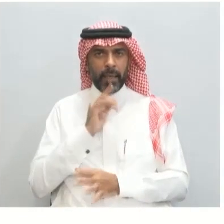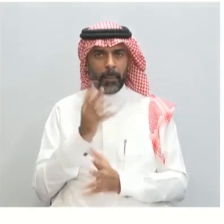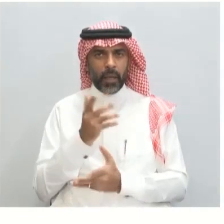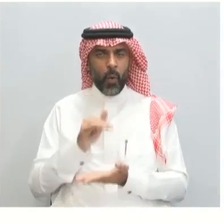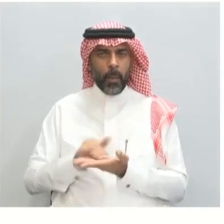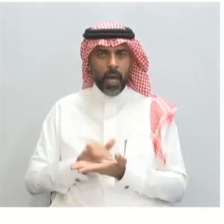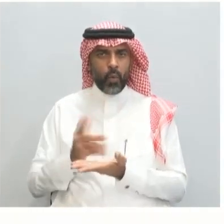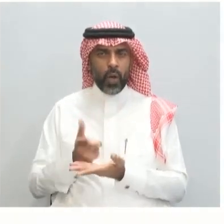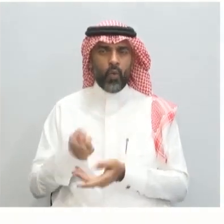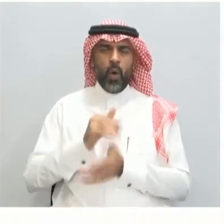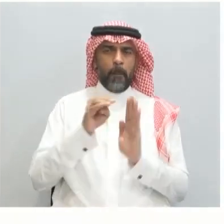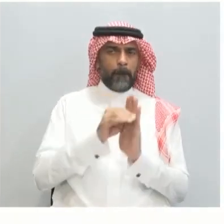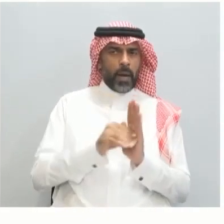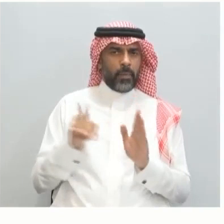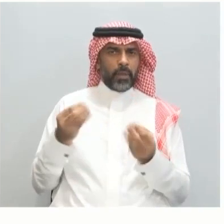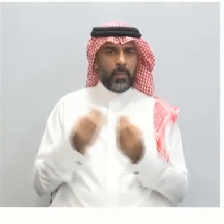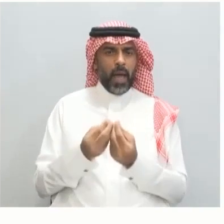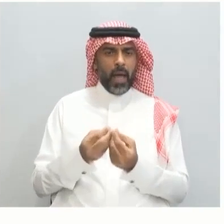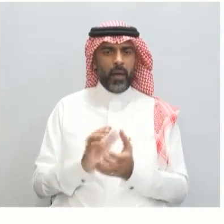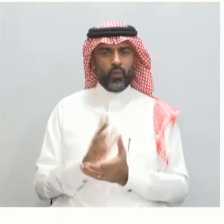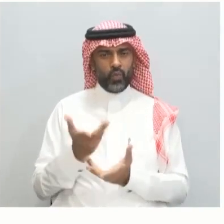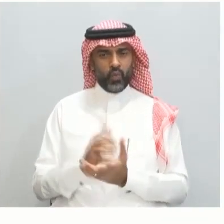وما هي البرامج المتبعه